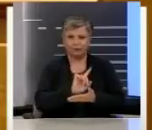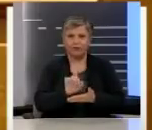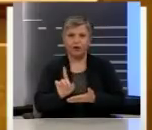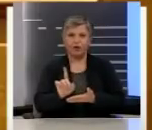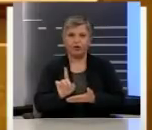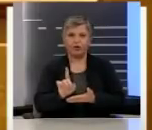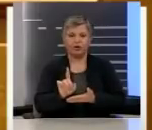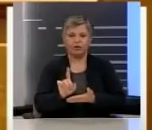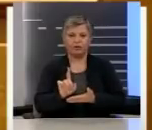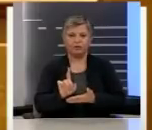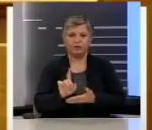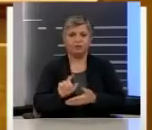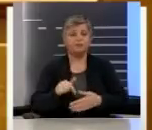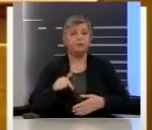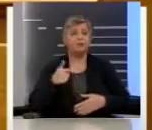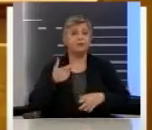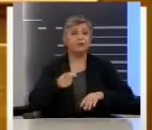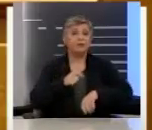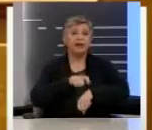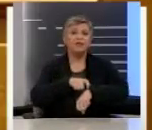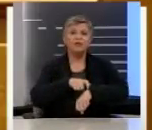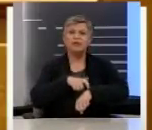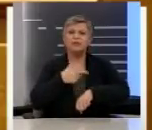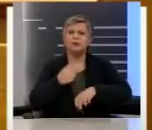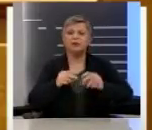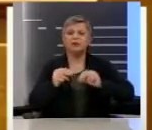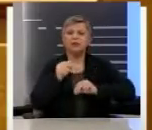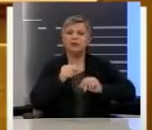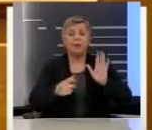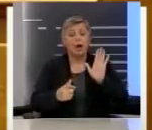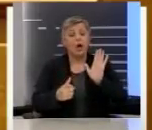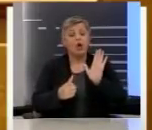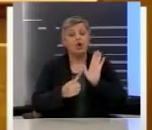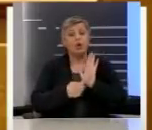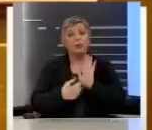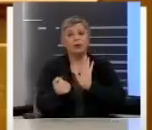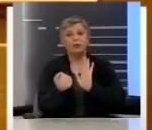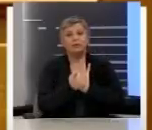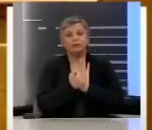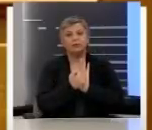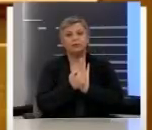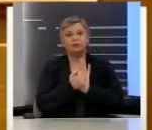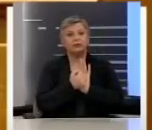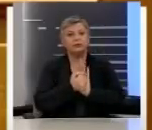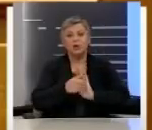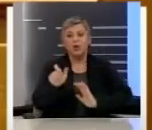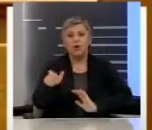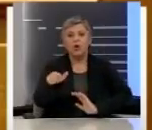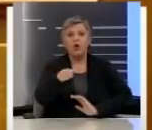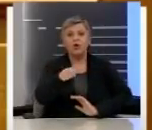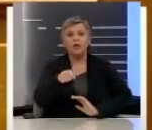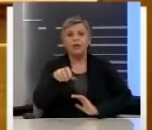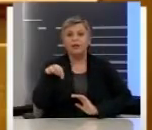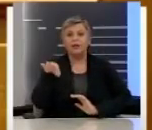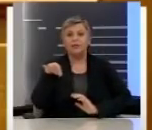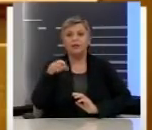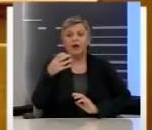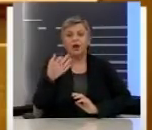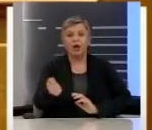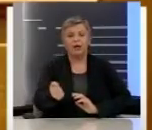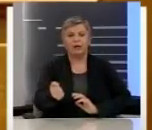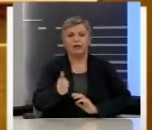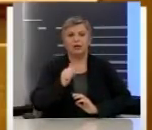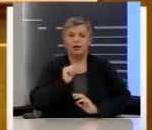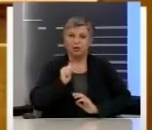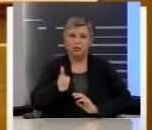νομική κατοχύρωση της ταυτότητας φύλου είναι ένα ακόμα μικρό αλλά σημαντικό βήμα στην σταδιακή άρση